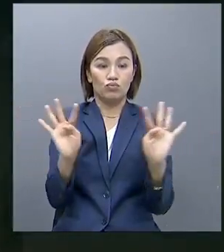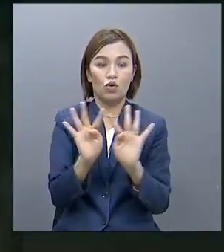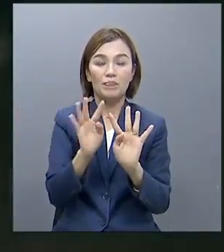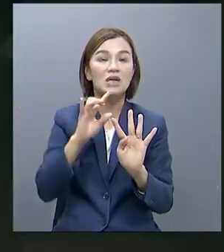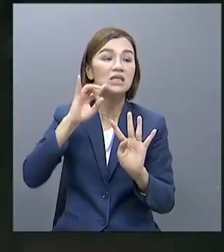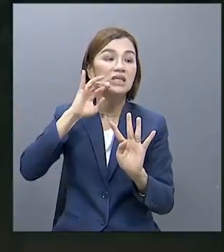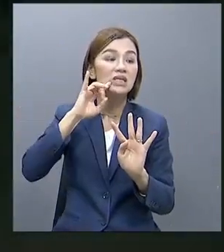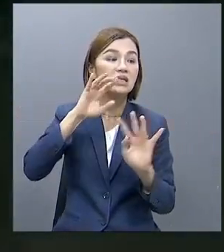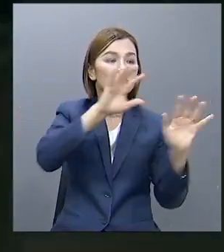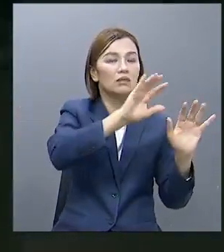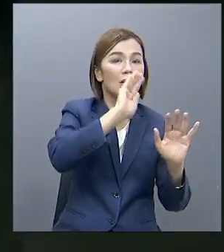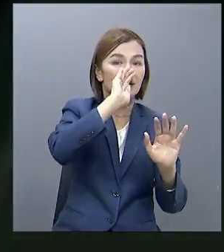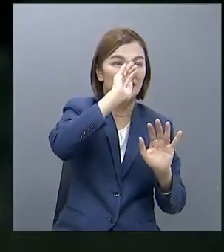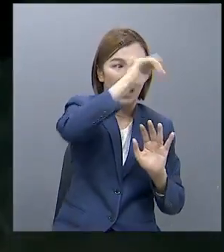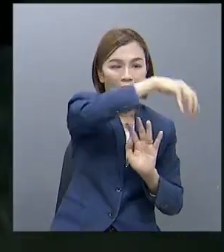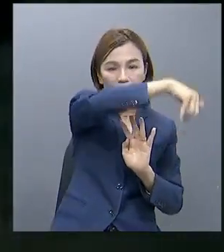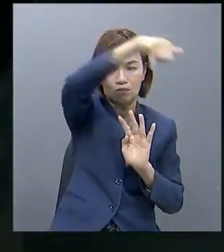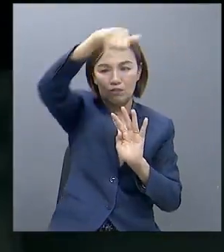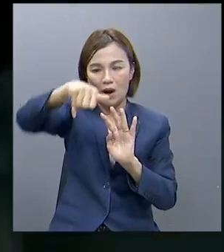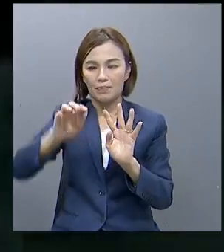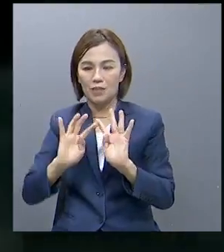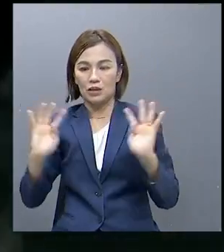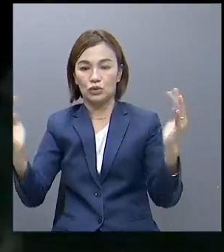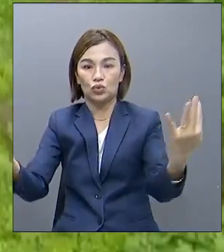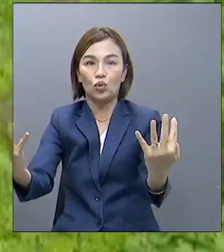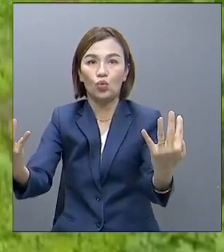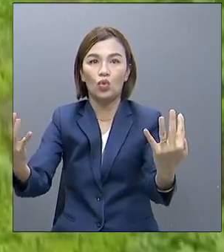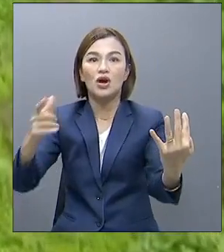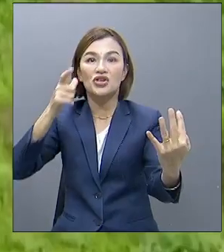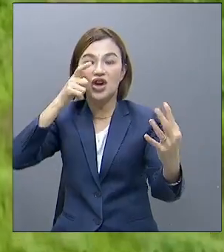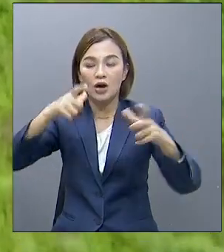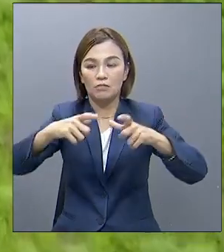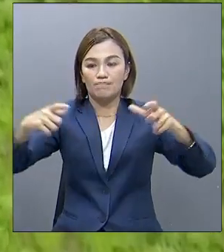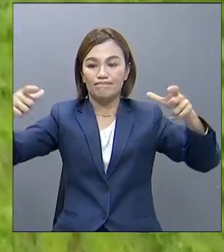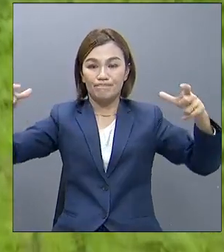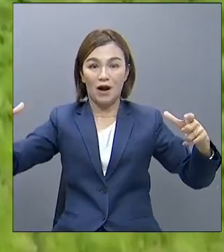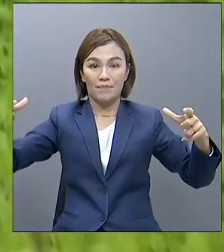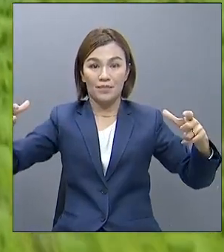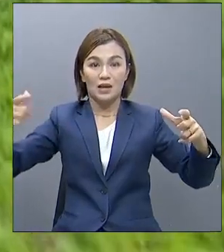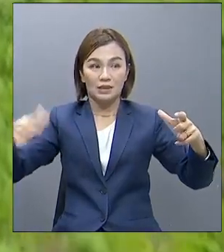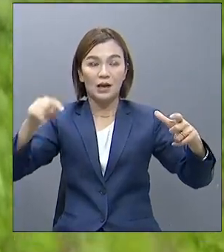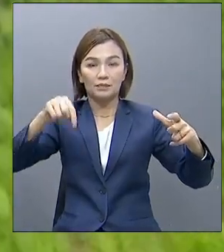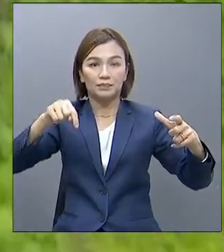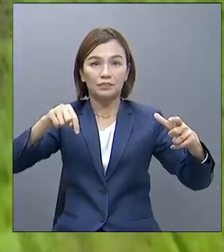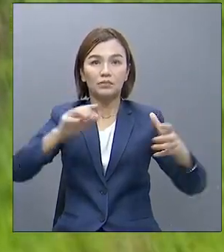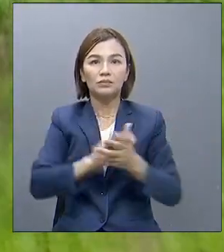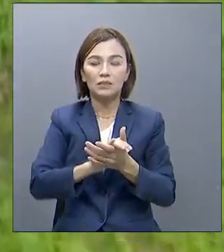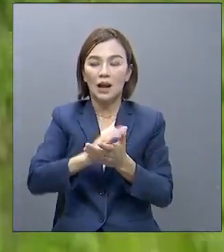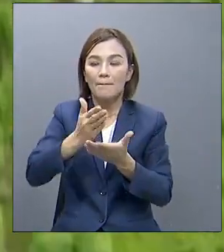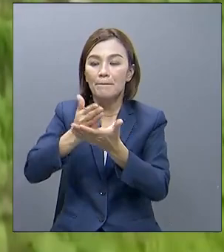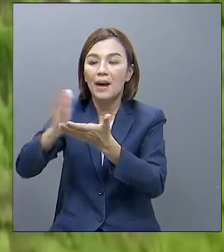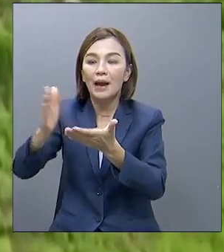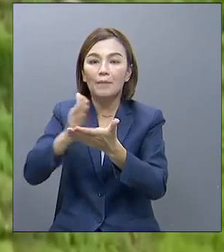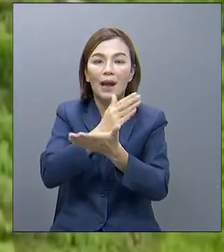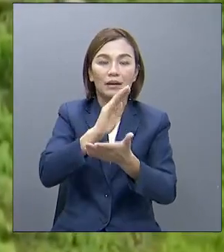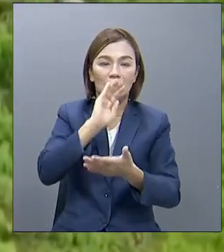านี้เข้าไปอยู่ในคอกเหล่านี้นะครับแต่ก็ทำเป็นคอกใหญ่ๆแล้วก็อาจจะแบ่งส่วนในแต่ละคอกซึ่งก็จะมีช้างเ